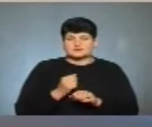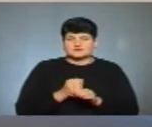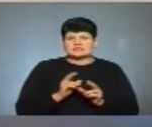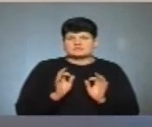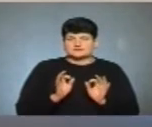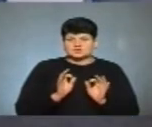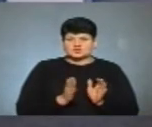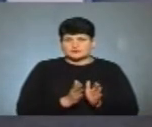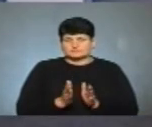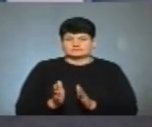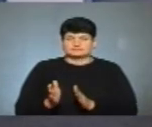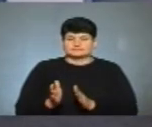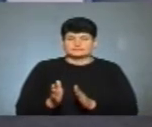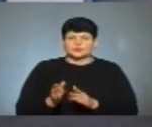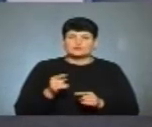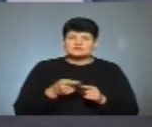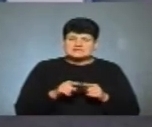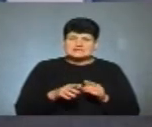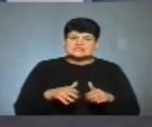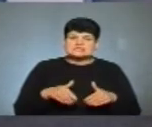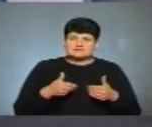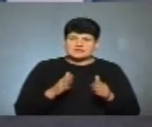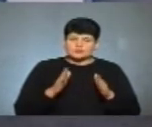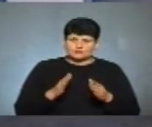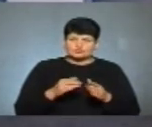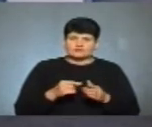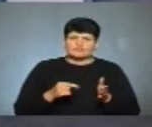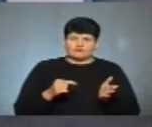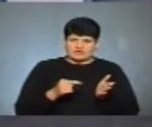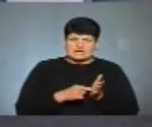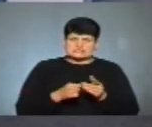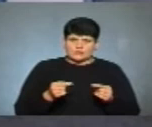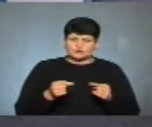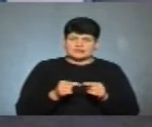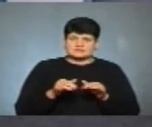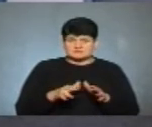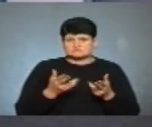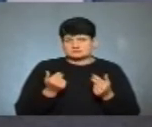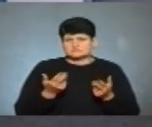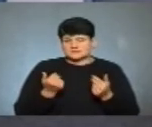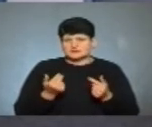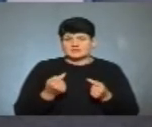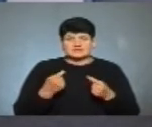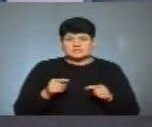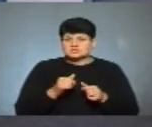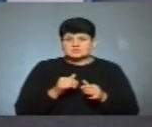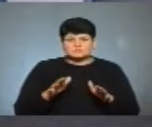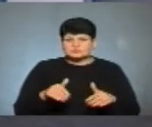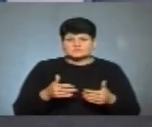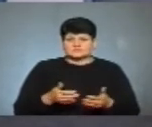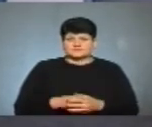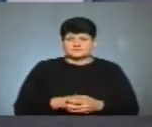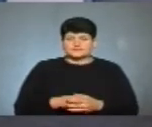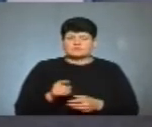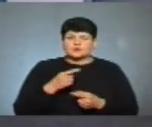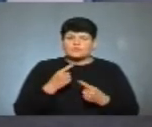звичайне нормальне русло. Щоб... У цих зверненнях будуть вказані конкретні медичні заклади і конкретні засоби? Ну, звісно, інакше неможливо звертатися. Отже,